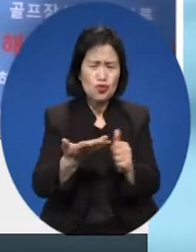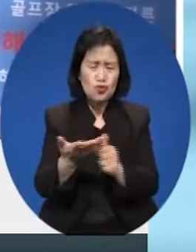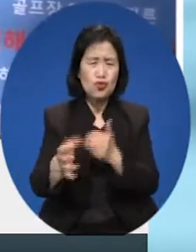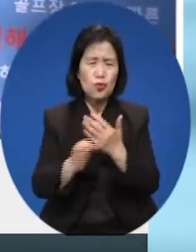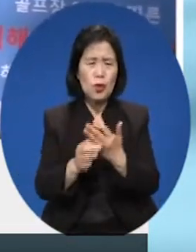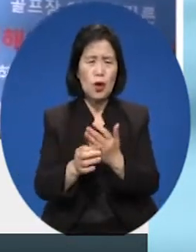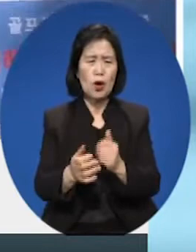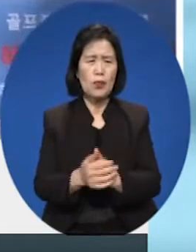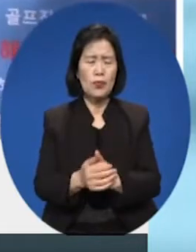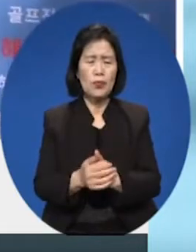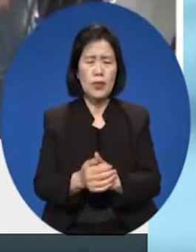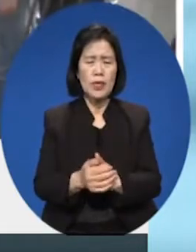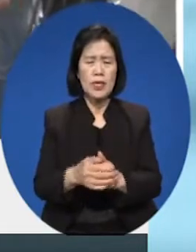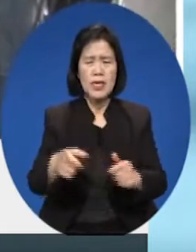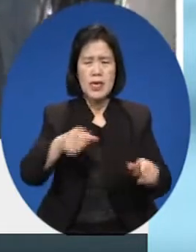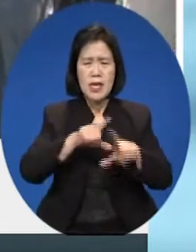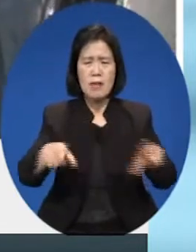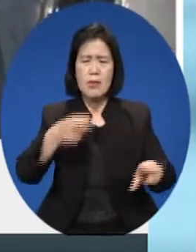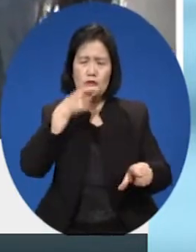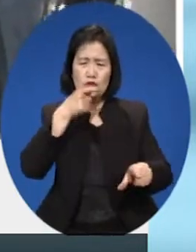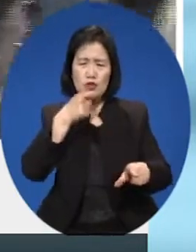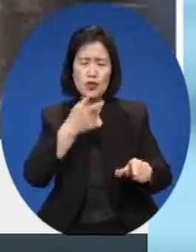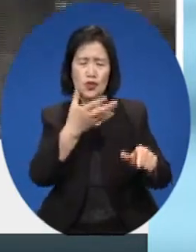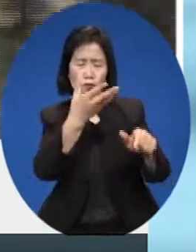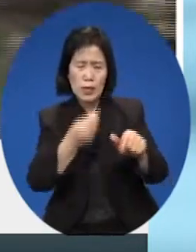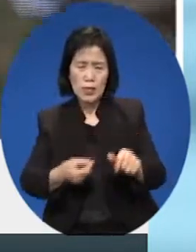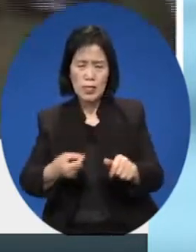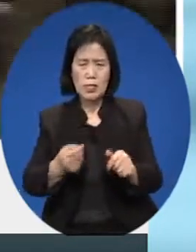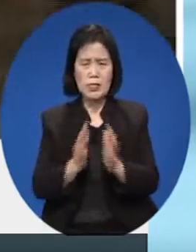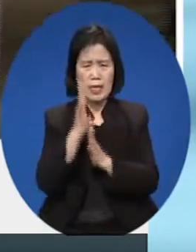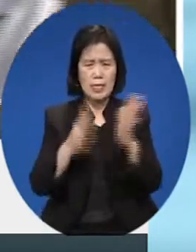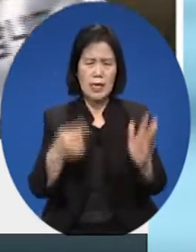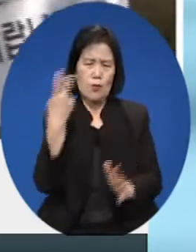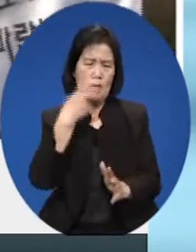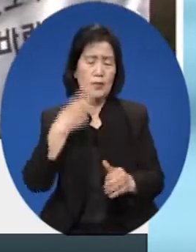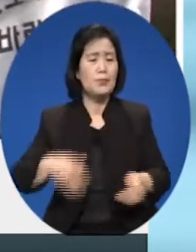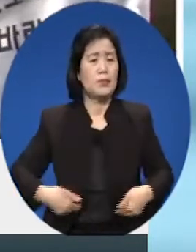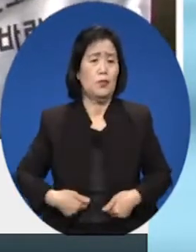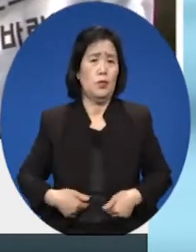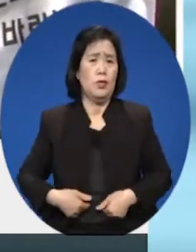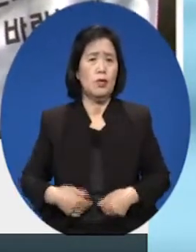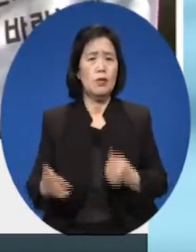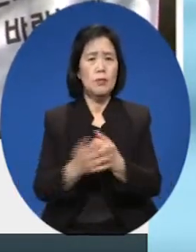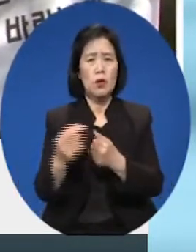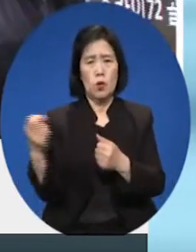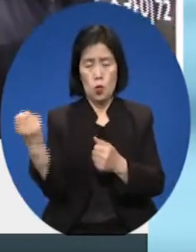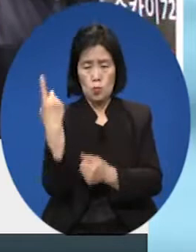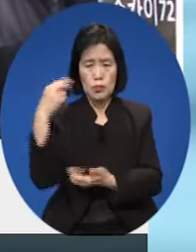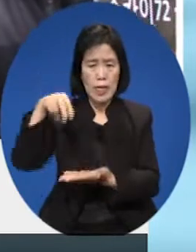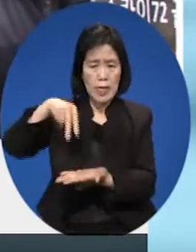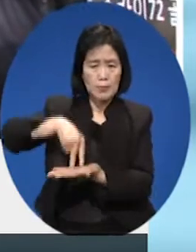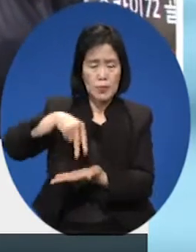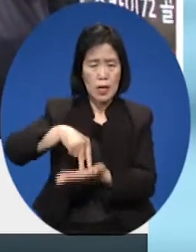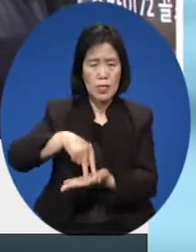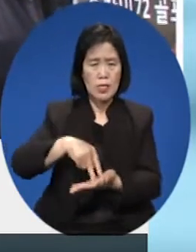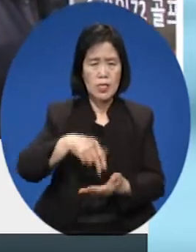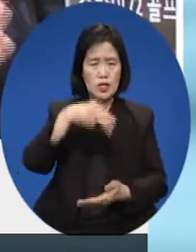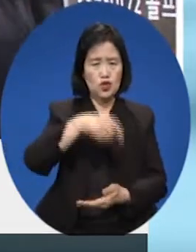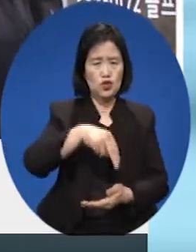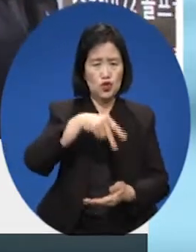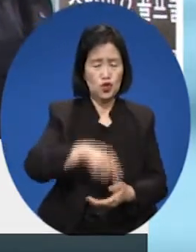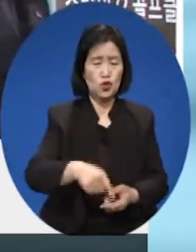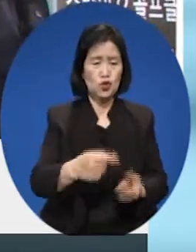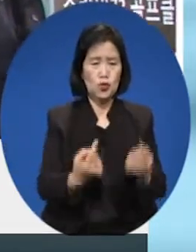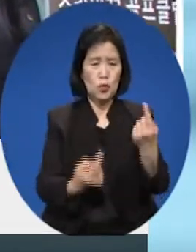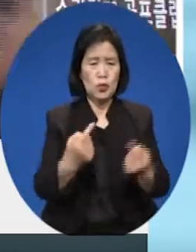되면 상수를 받아서 잔대를 관리하면 되거든요 다만 아 스카이 7의 입장에서는 기존의 중 수보다 상수를 사용하기